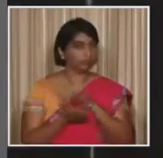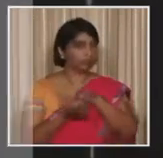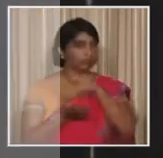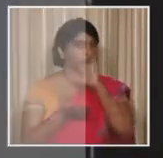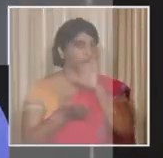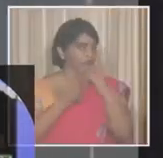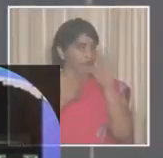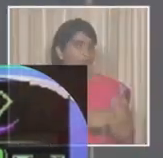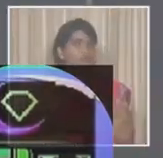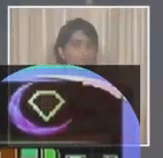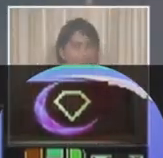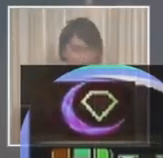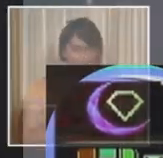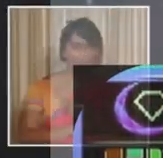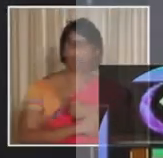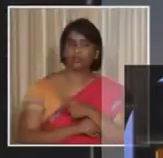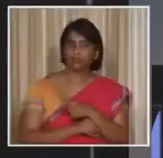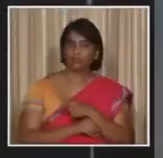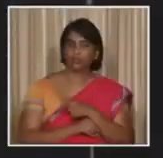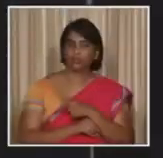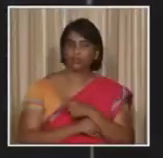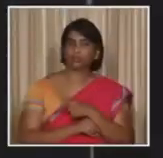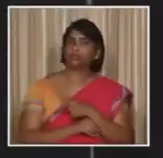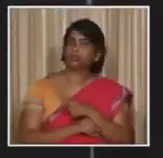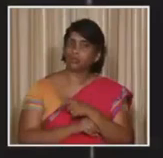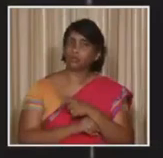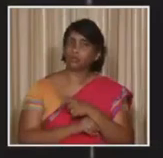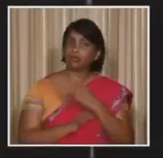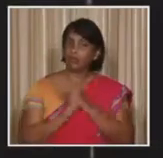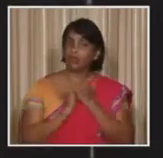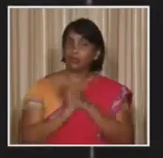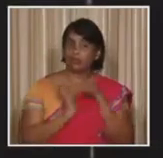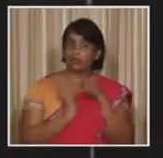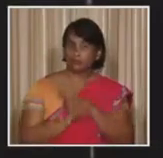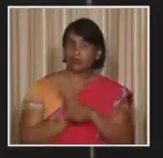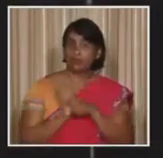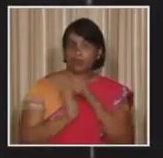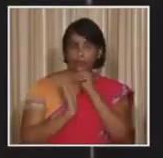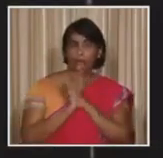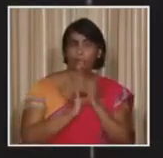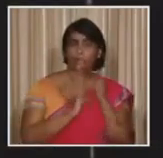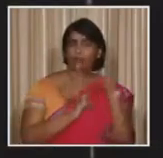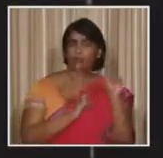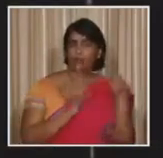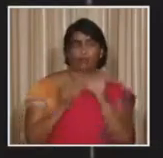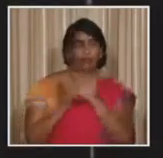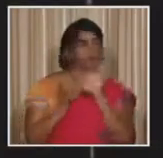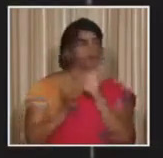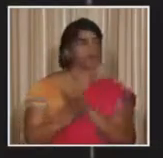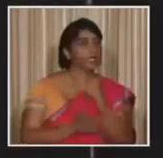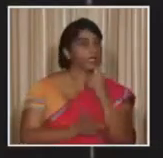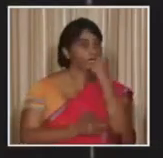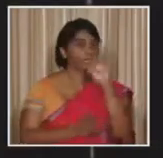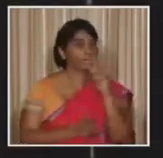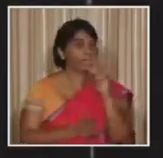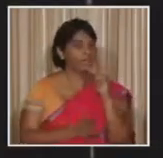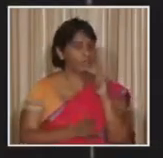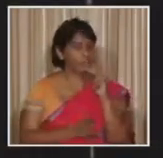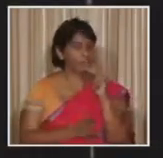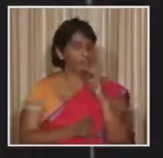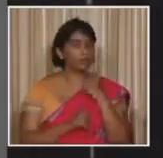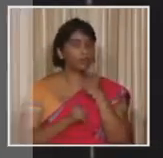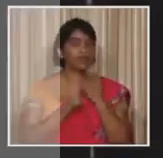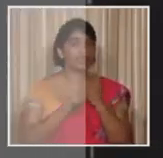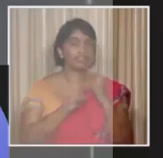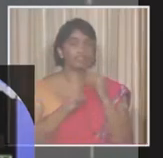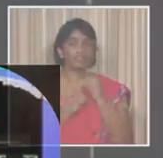கலத்தீனோ ஏன்ஷியன் புடிஸ்ட் மொனாஸ்டிக் எனக்கு சனாத கலத்தீனோ இன்ஸ்கிரிப்ஷன் ஆஃப் சிரோன் வால்யூம் 1 கேன என்னைய பொதே இதா பேதில